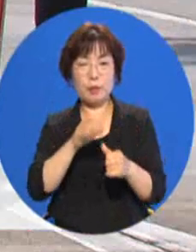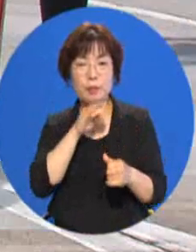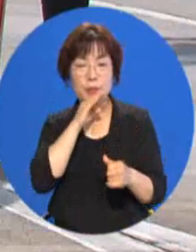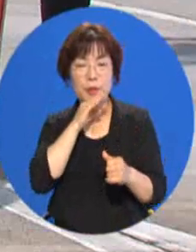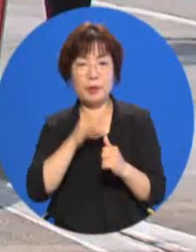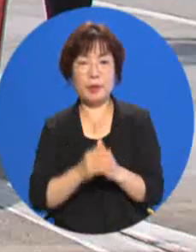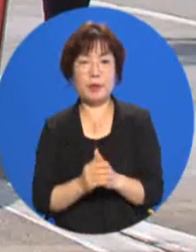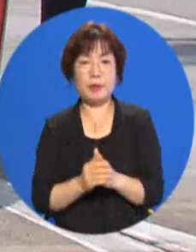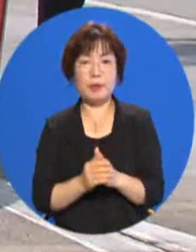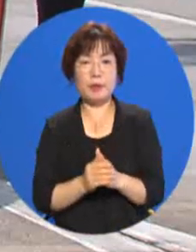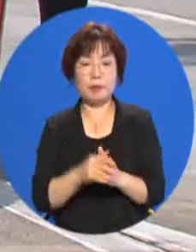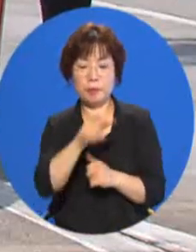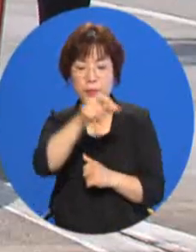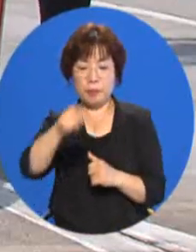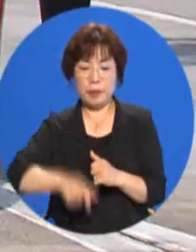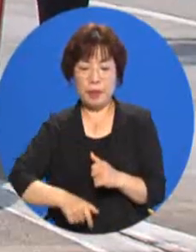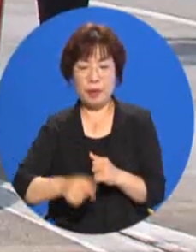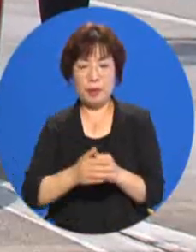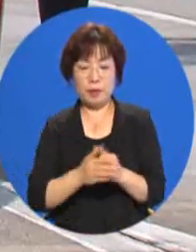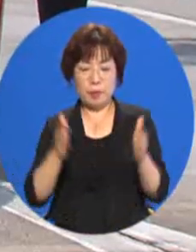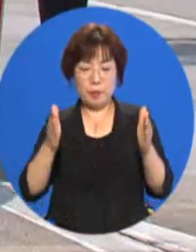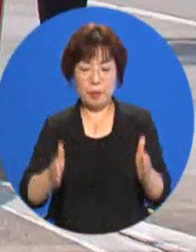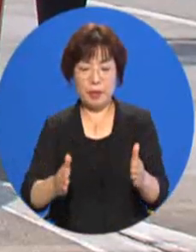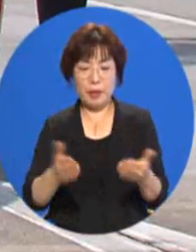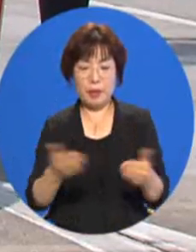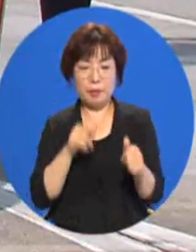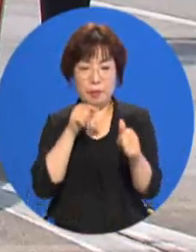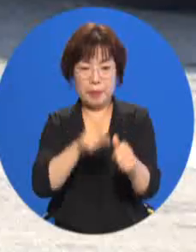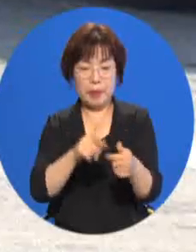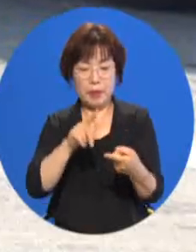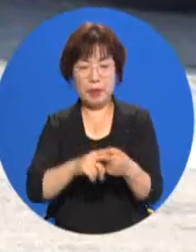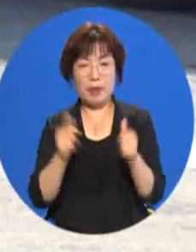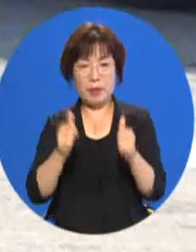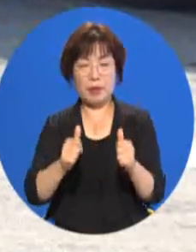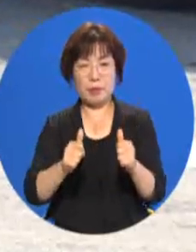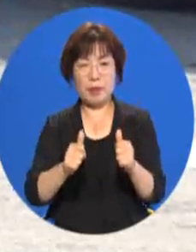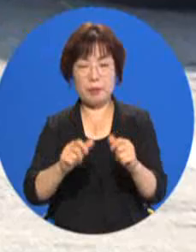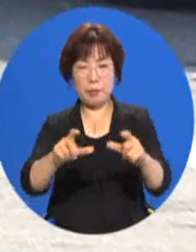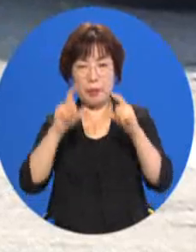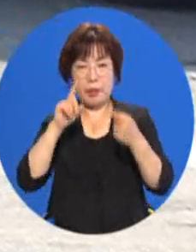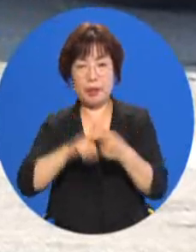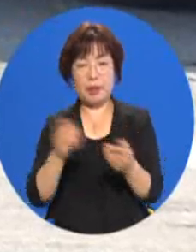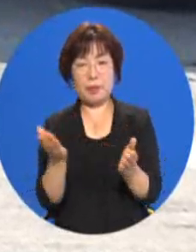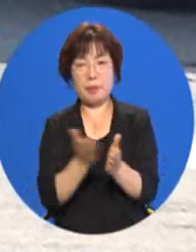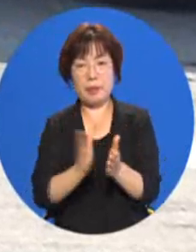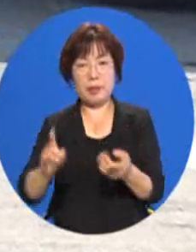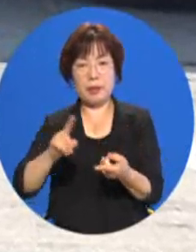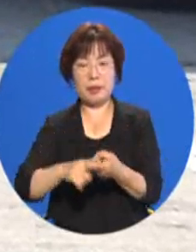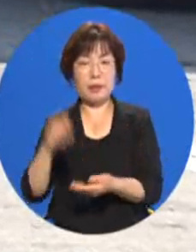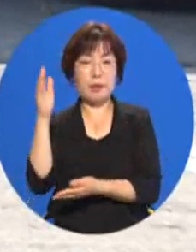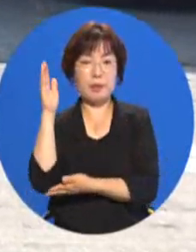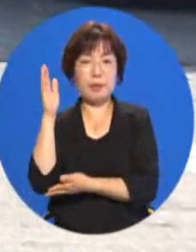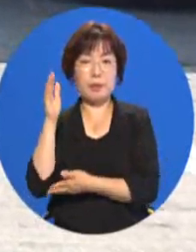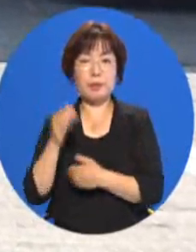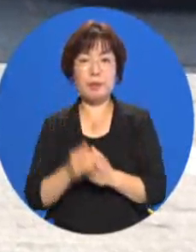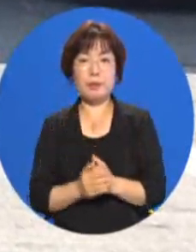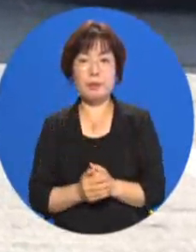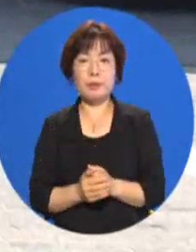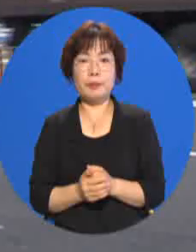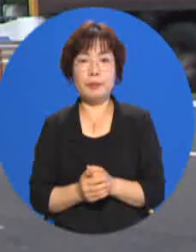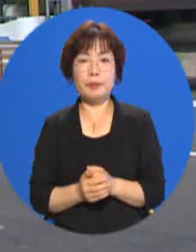판결했다며 자회사 직원이 되거나 기간제로 일하라고 강요하는 것은 법원 판결에 어긋난다고 덧붙였습니다.